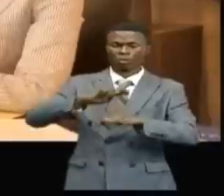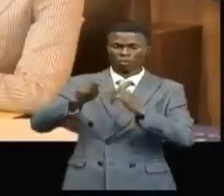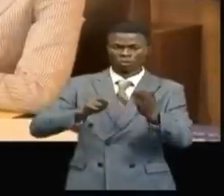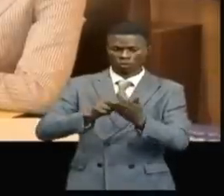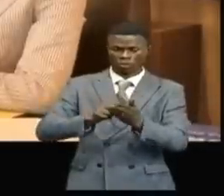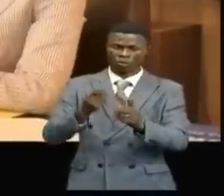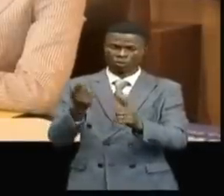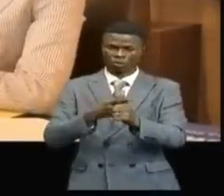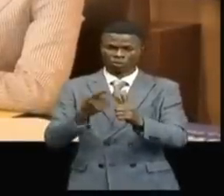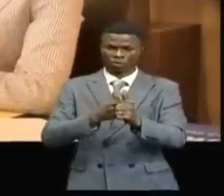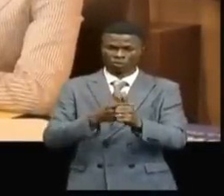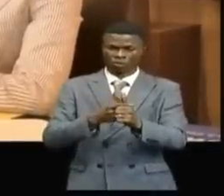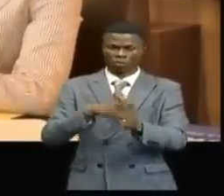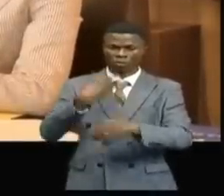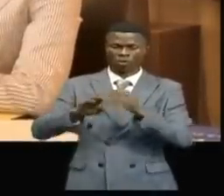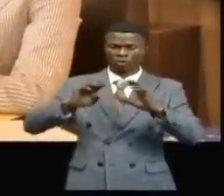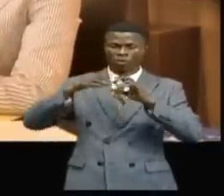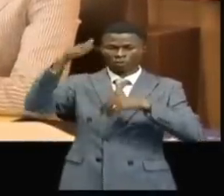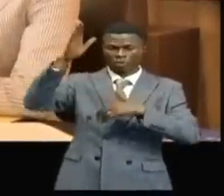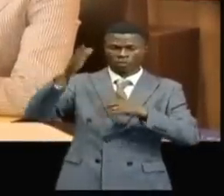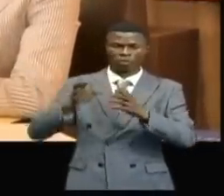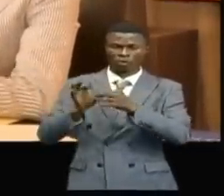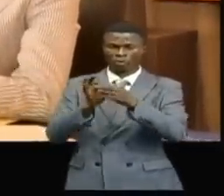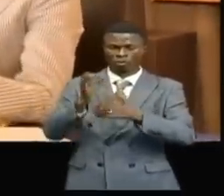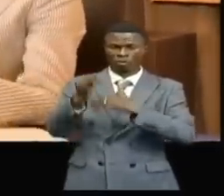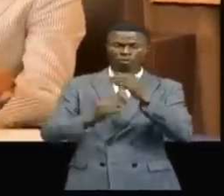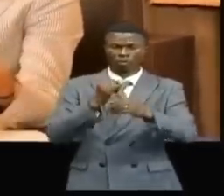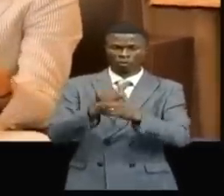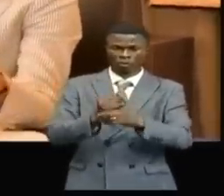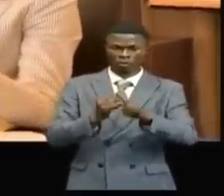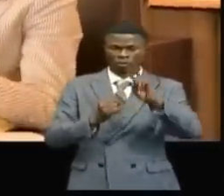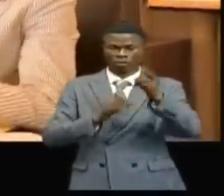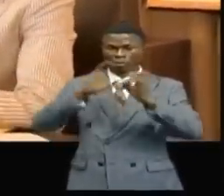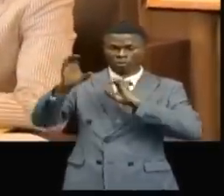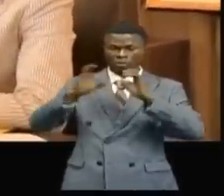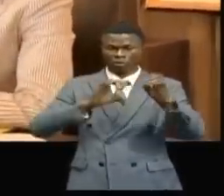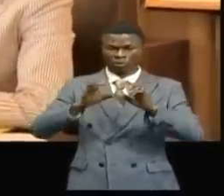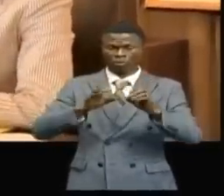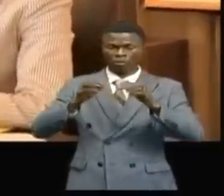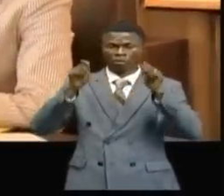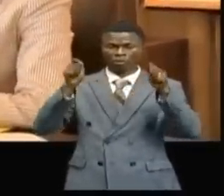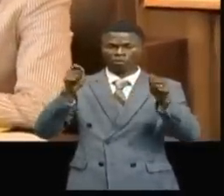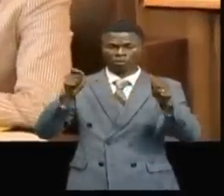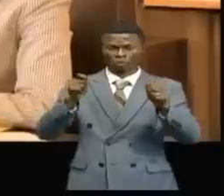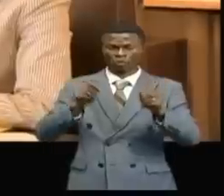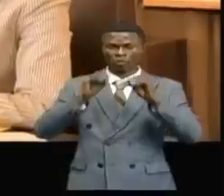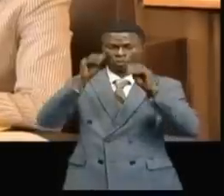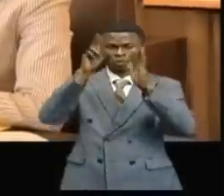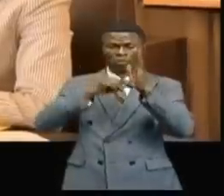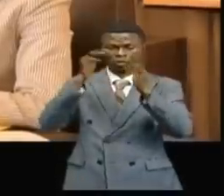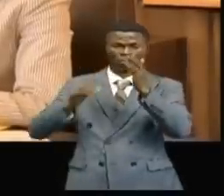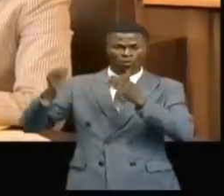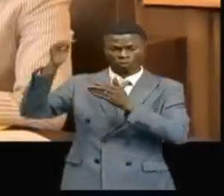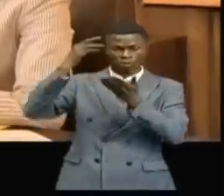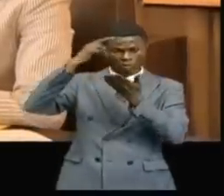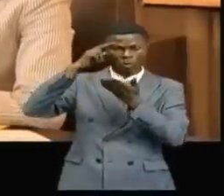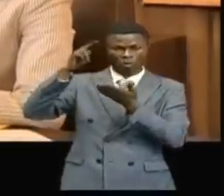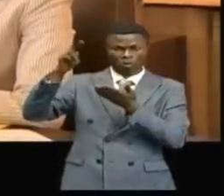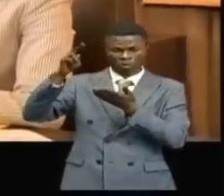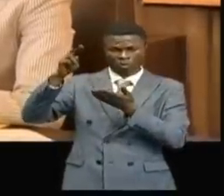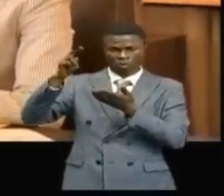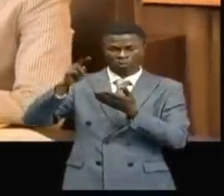à savoir les affaires étrangères et coopération internationale, communication et médias, enseignement supérieur et